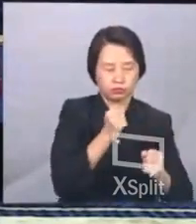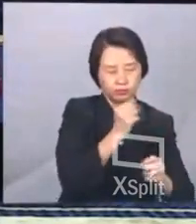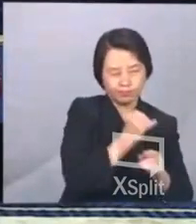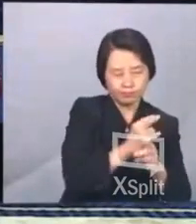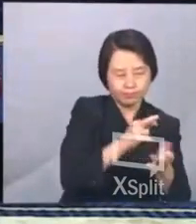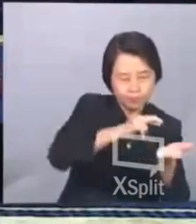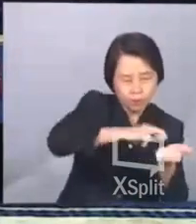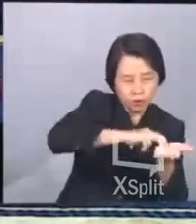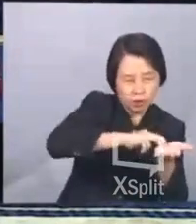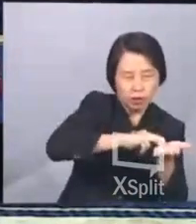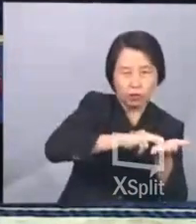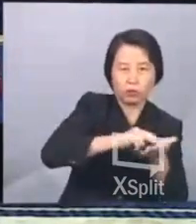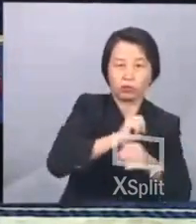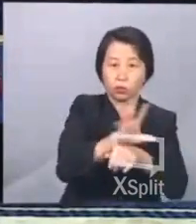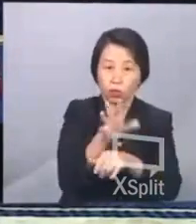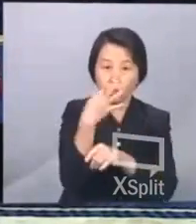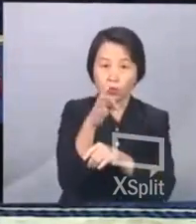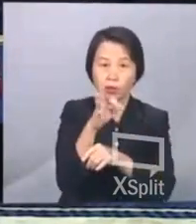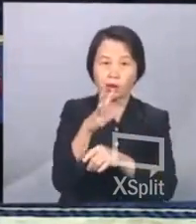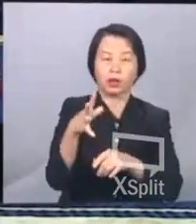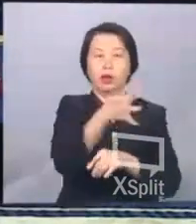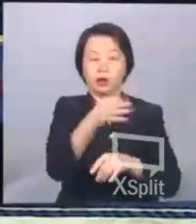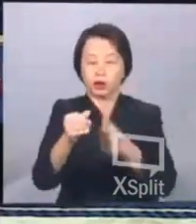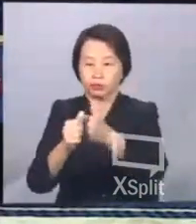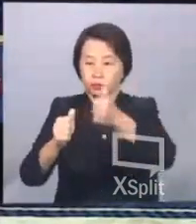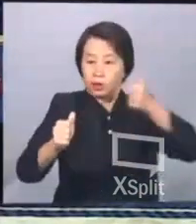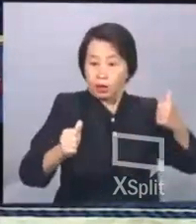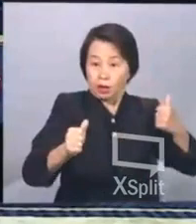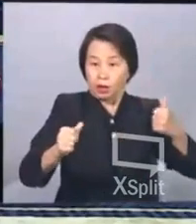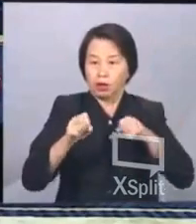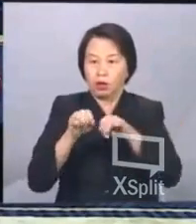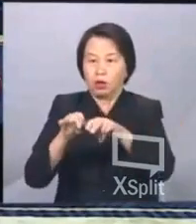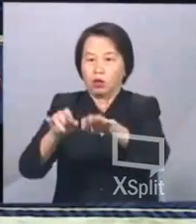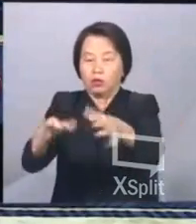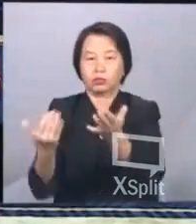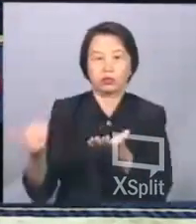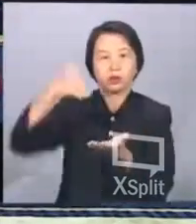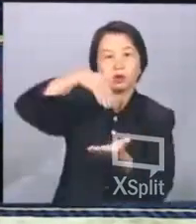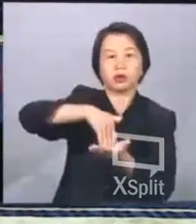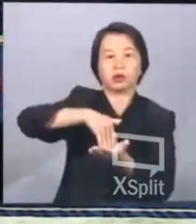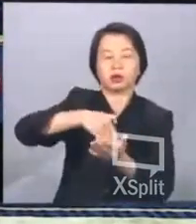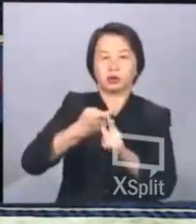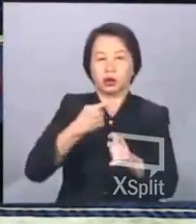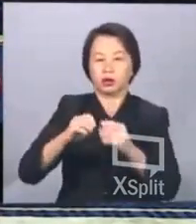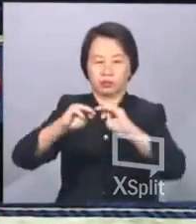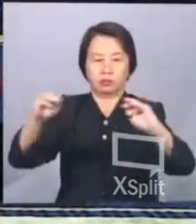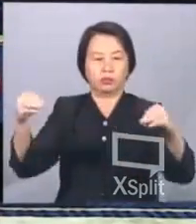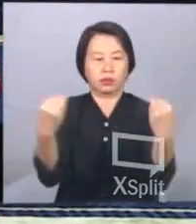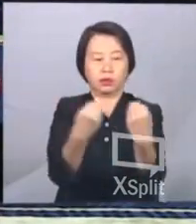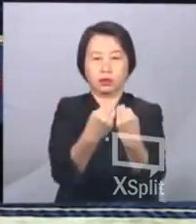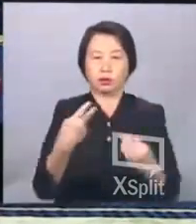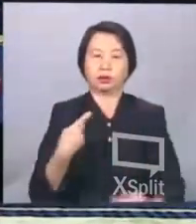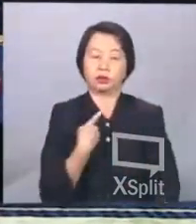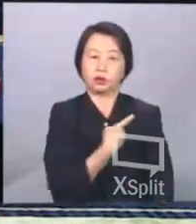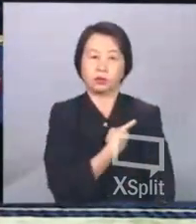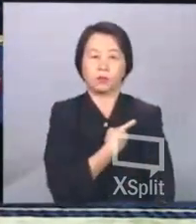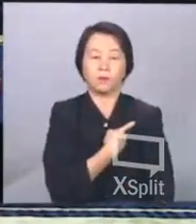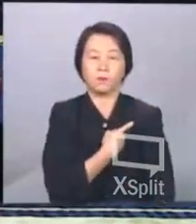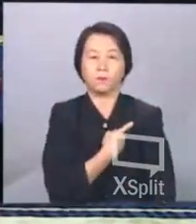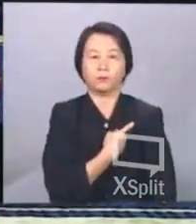smartglass selain mengelakkan penularan sebelah wabah ini dalam masyarakat kita